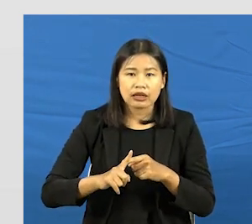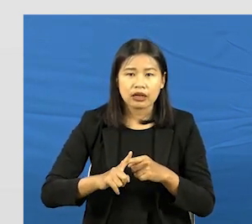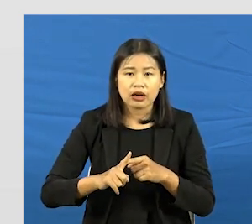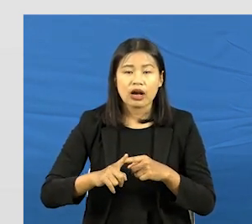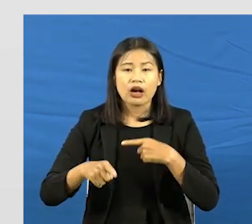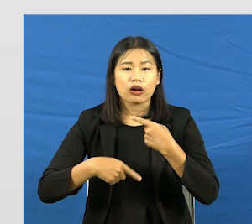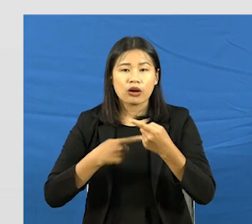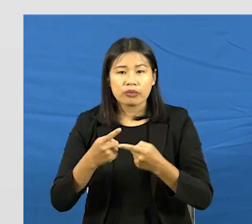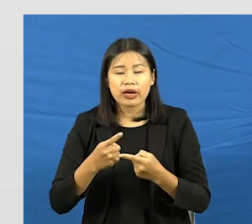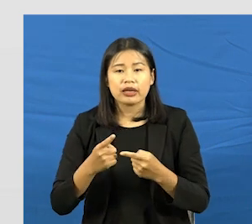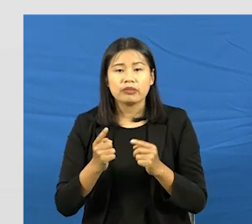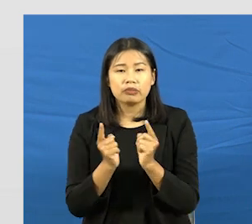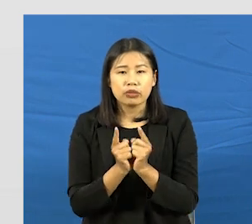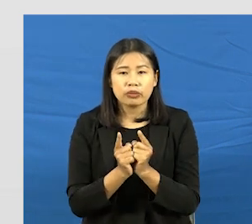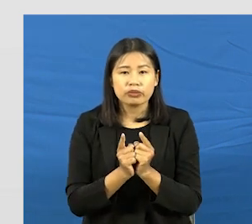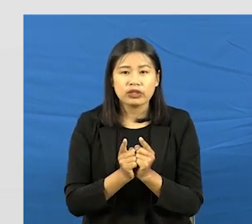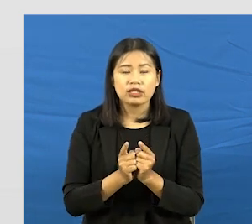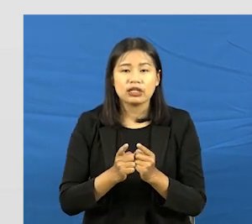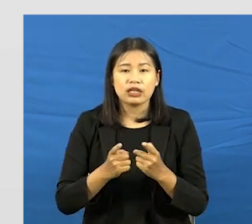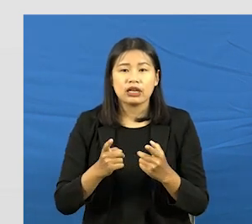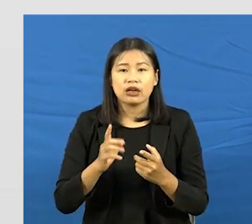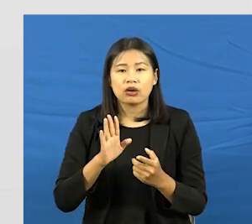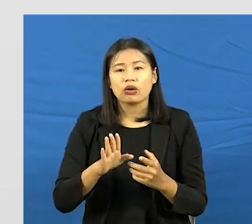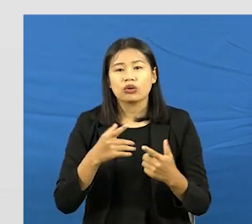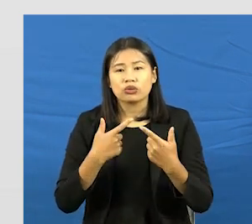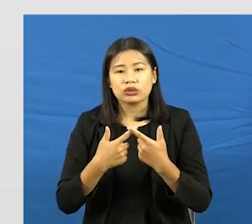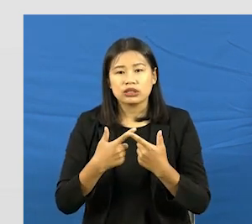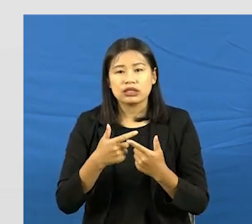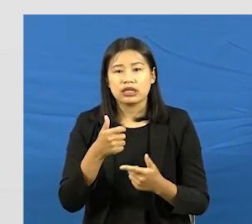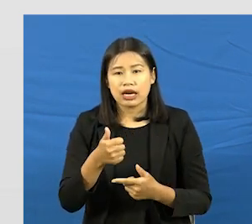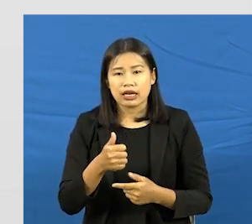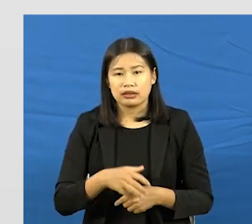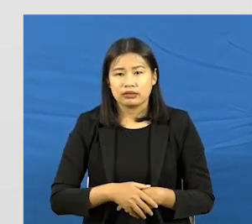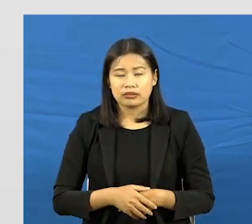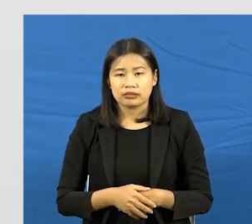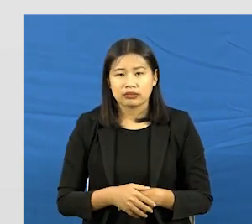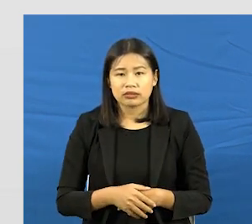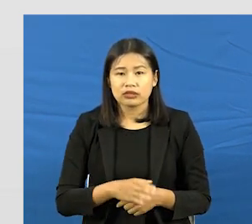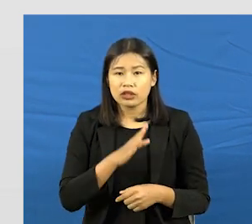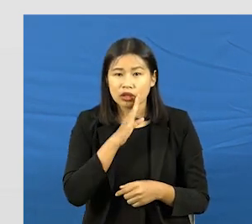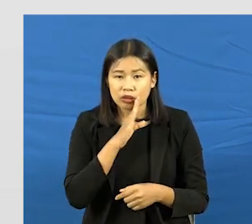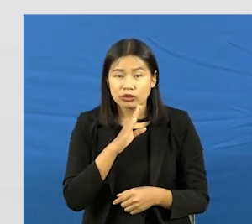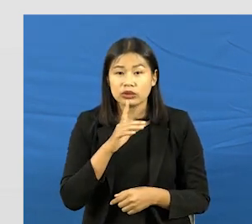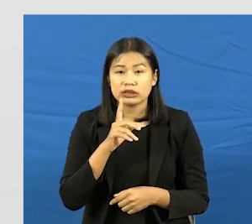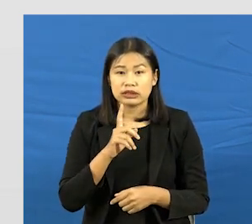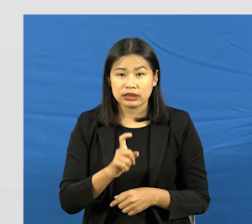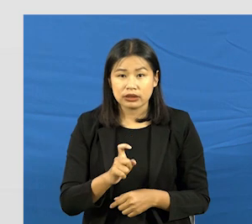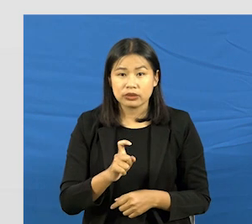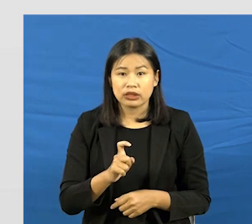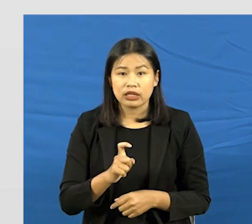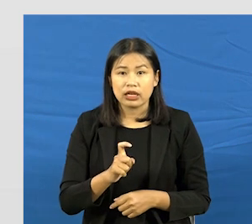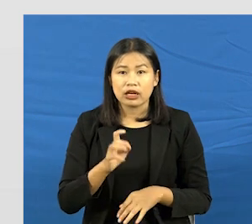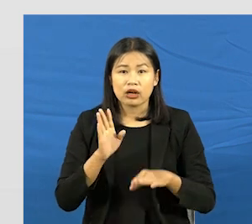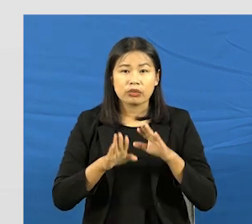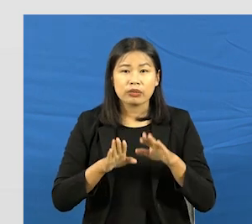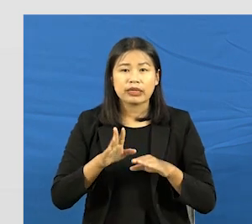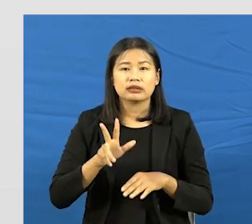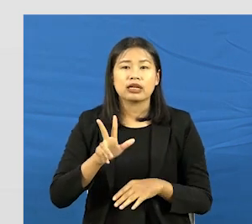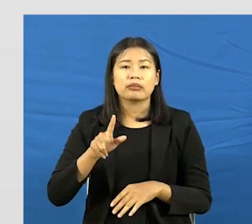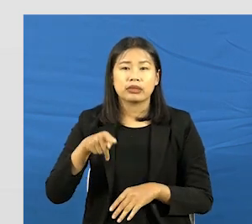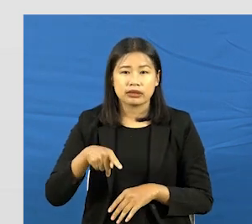รณีเสียชีวิตก็คือไม่เกิน 30,000 บาทนะครับแล้วนอกจากนั้นก็ยังมี